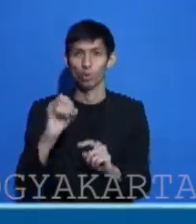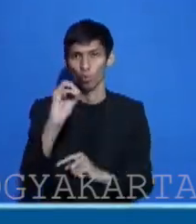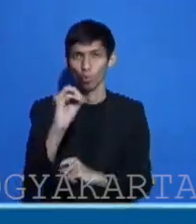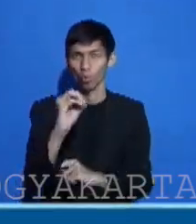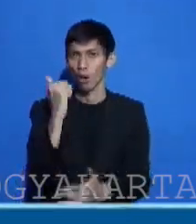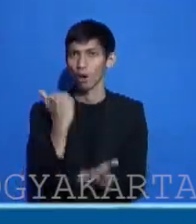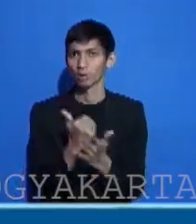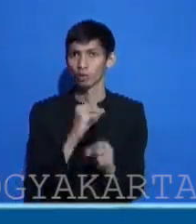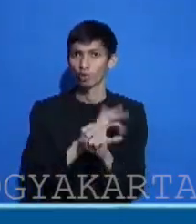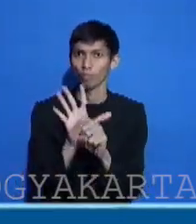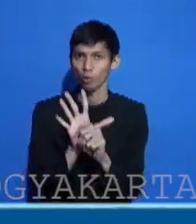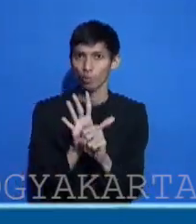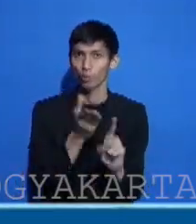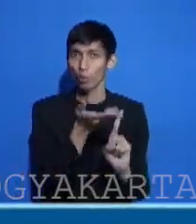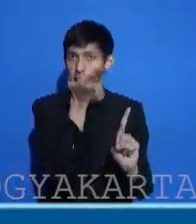Progo Weda